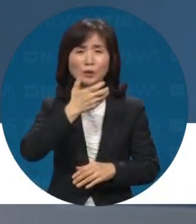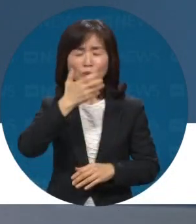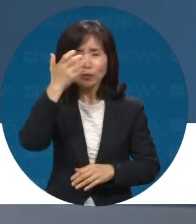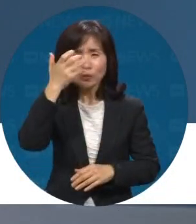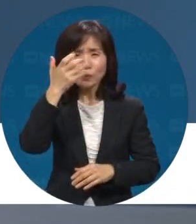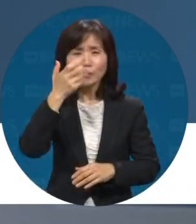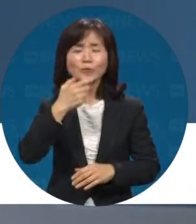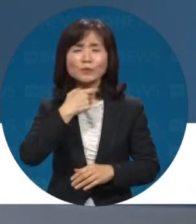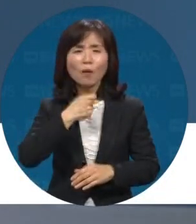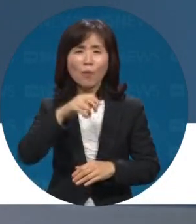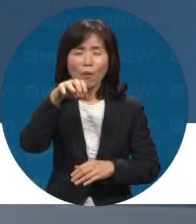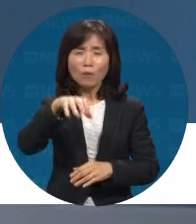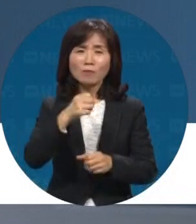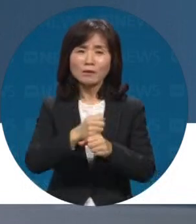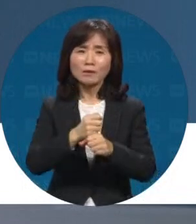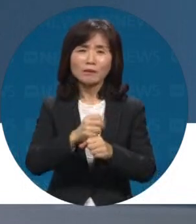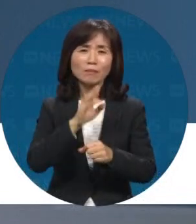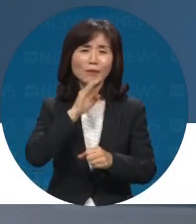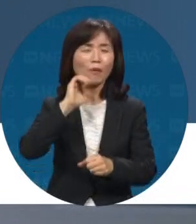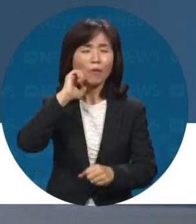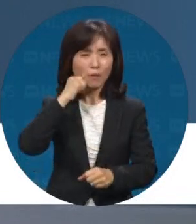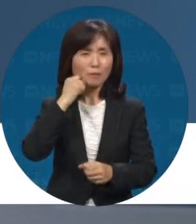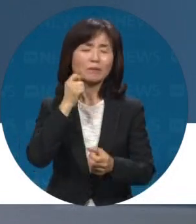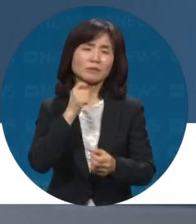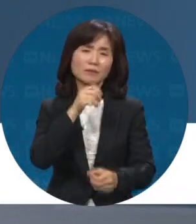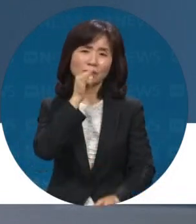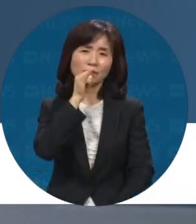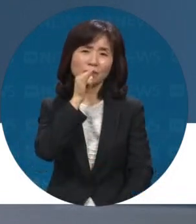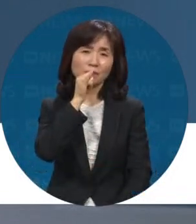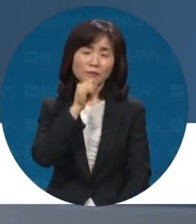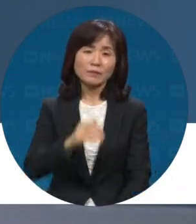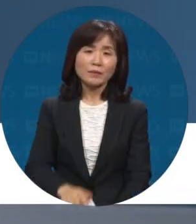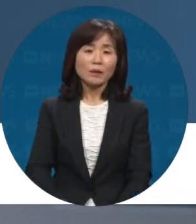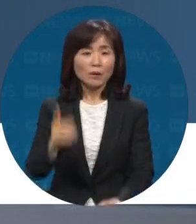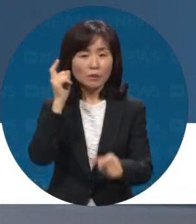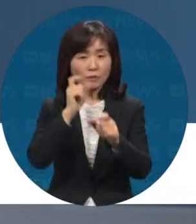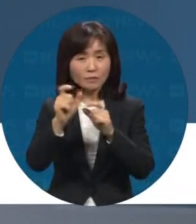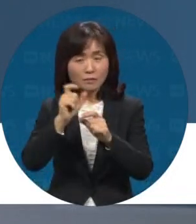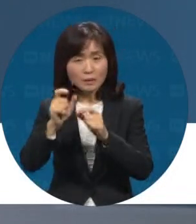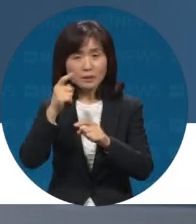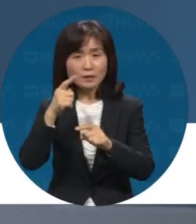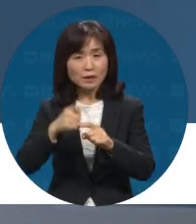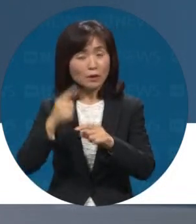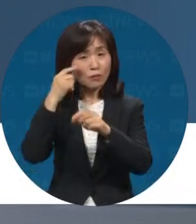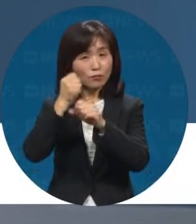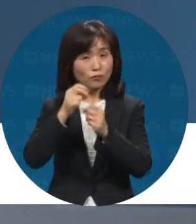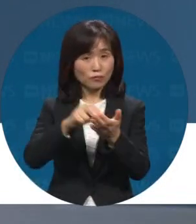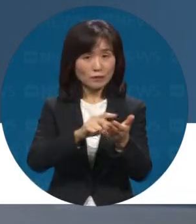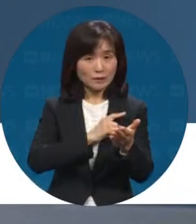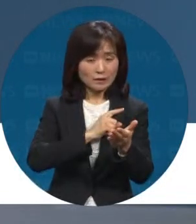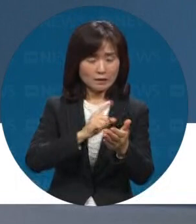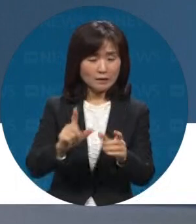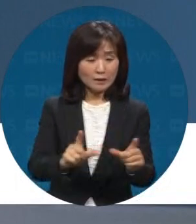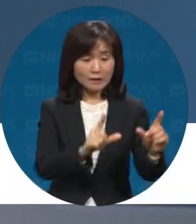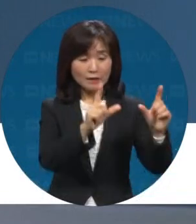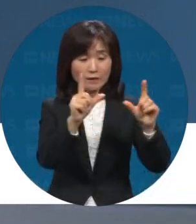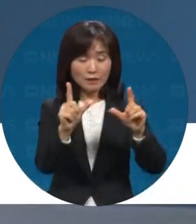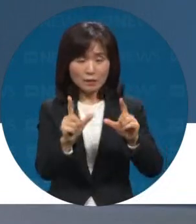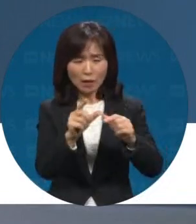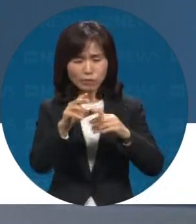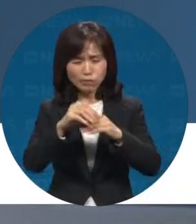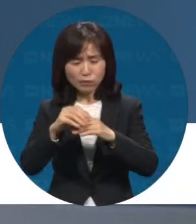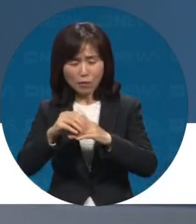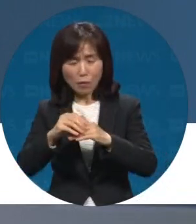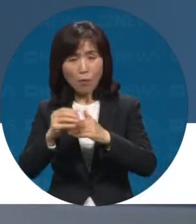공간을 만드는 것이 정말 쉽지가 않더라고요 그렇게 고민을 하다가 연구 주제가 삶이 깃든 공간